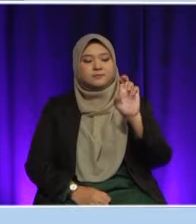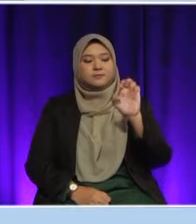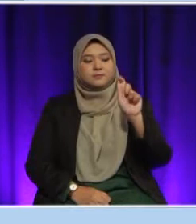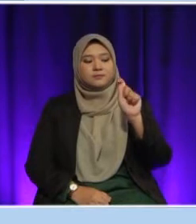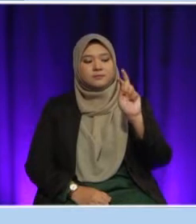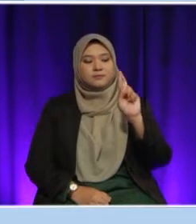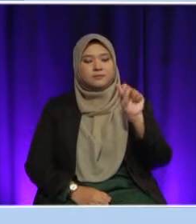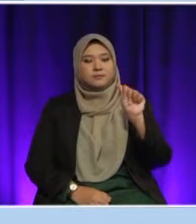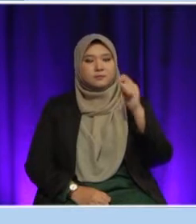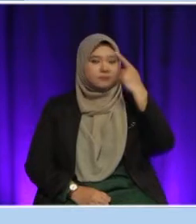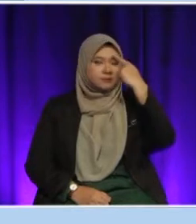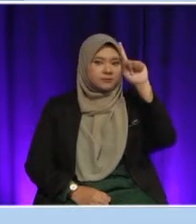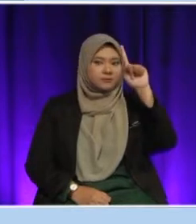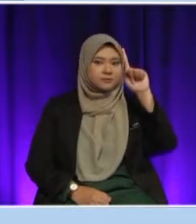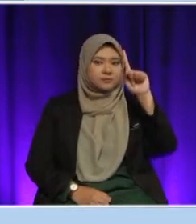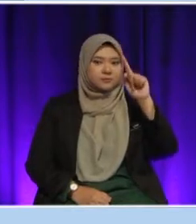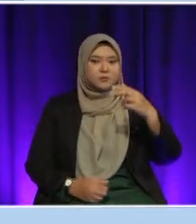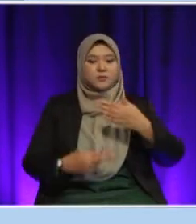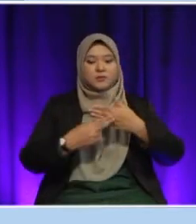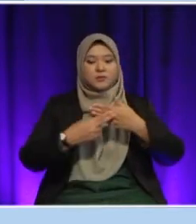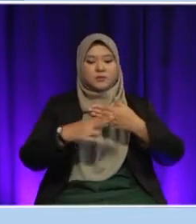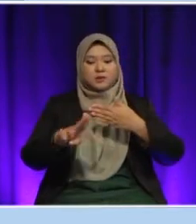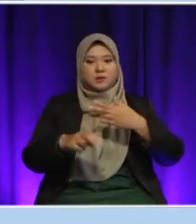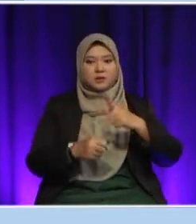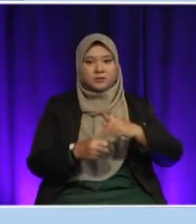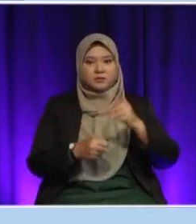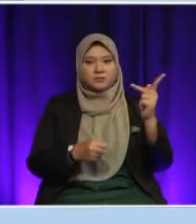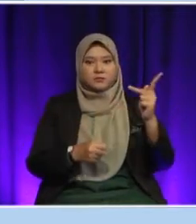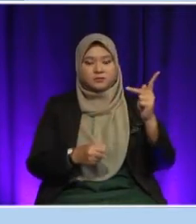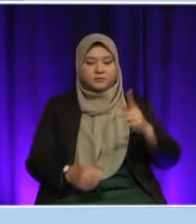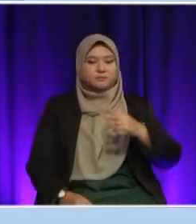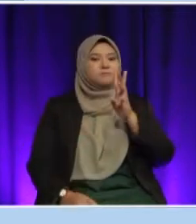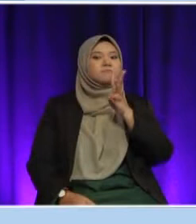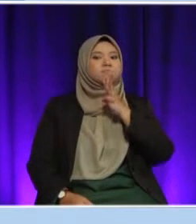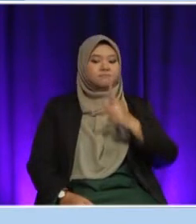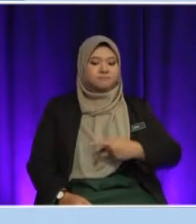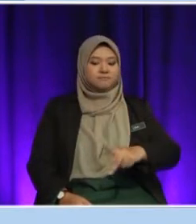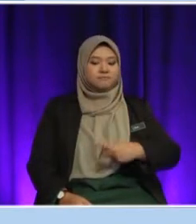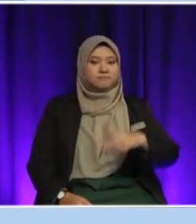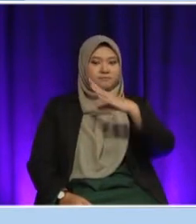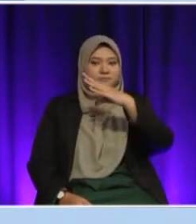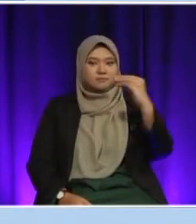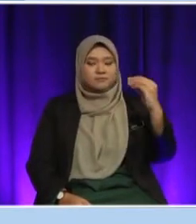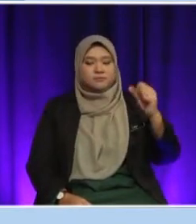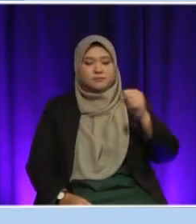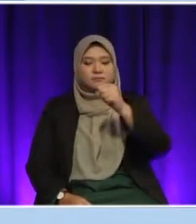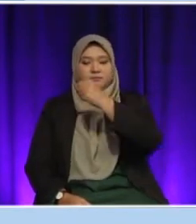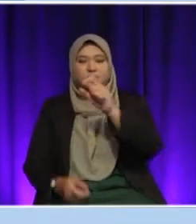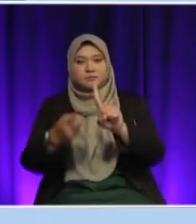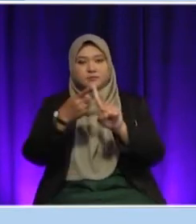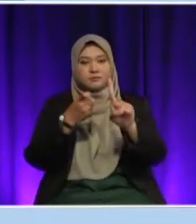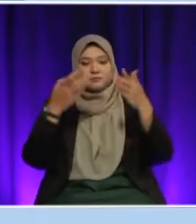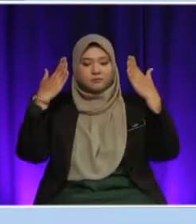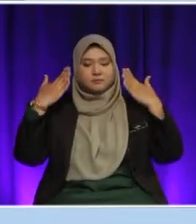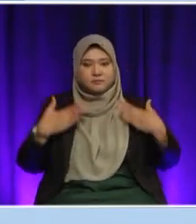sperma dan air kencing keluar dari badan lelaki yang ketiga duktus sperma berfungsi untuk